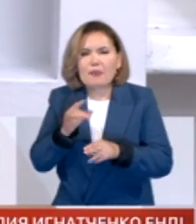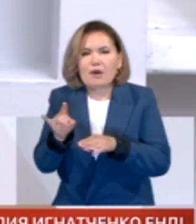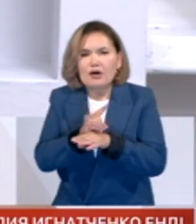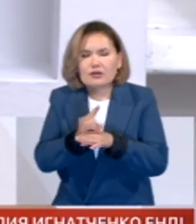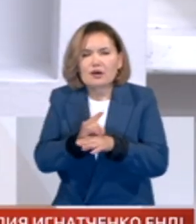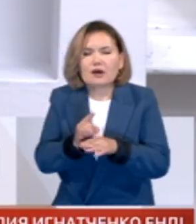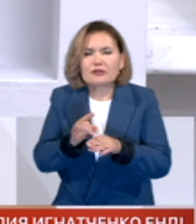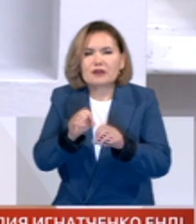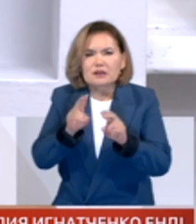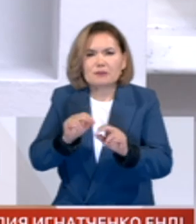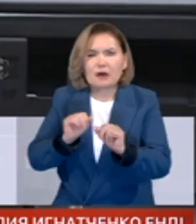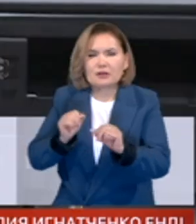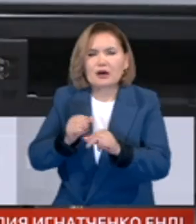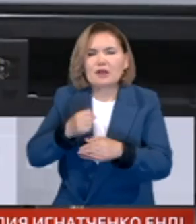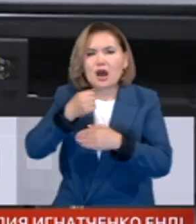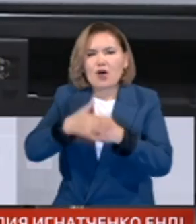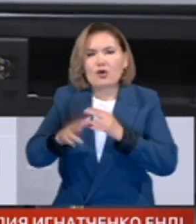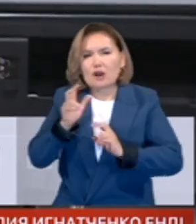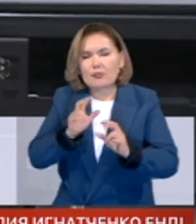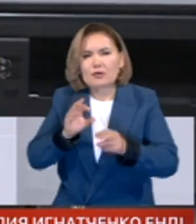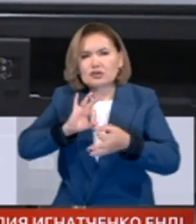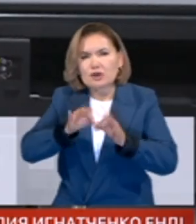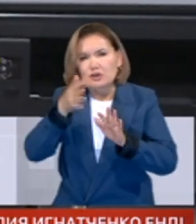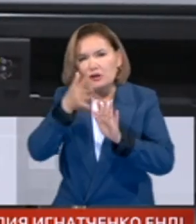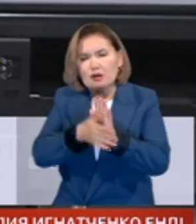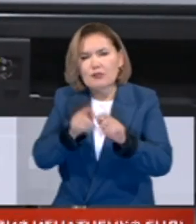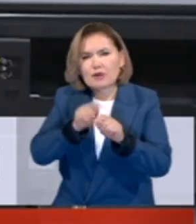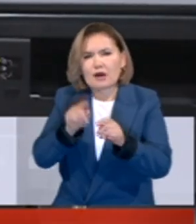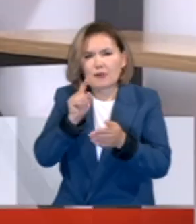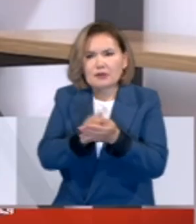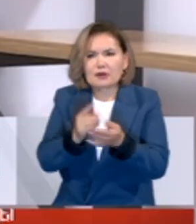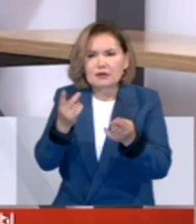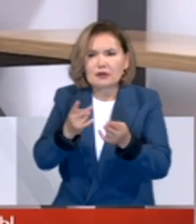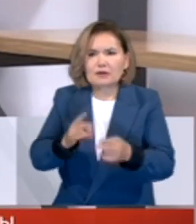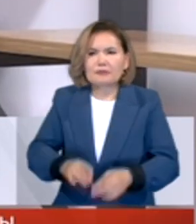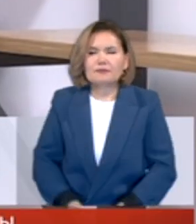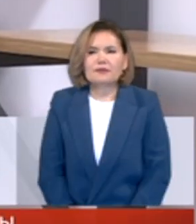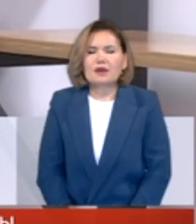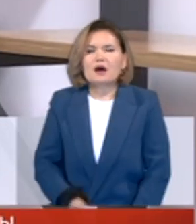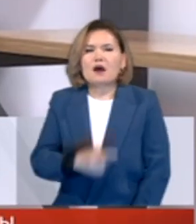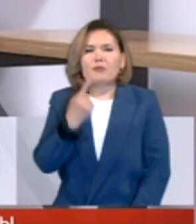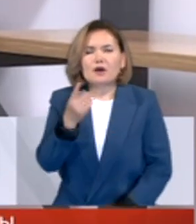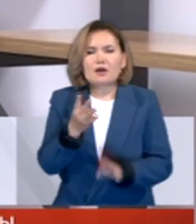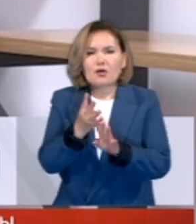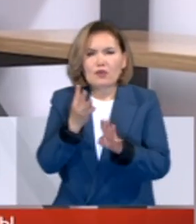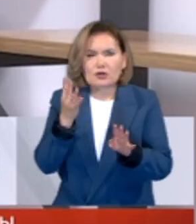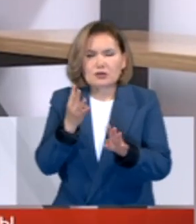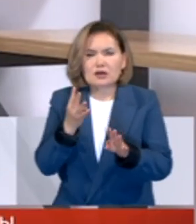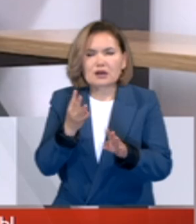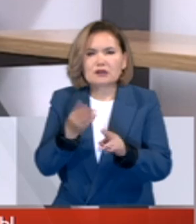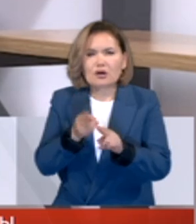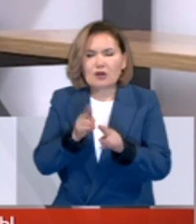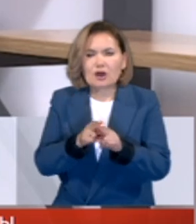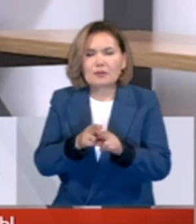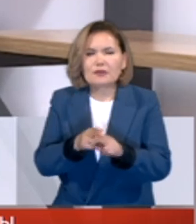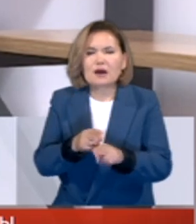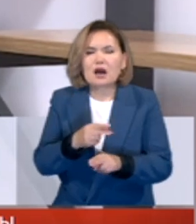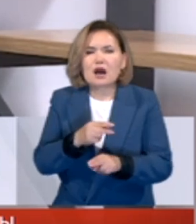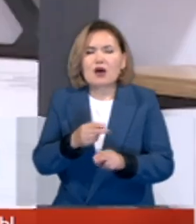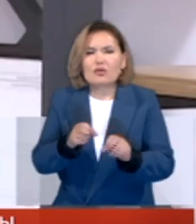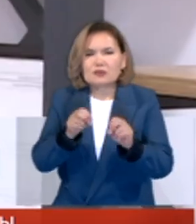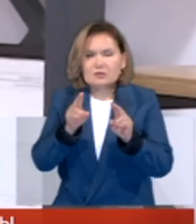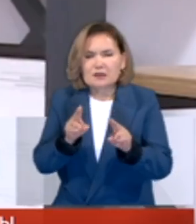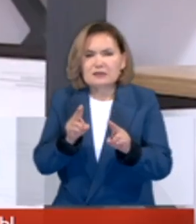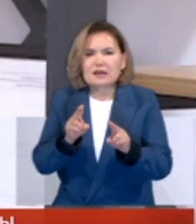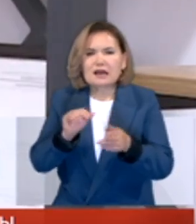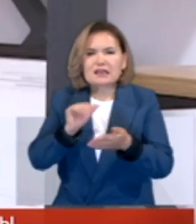құрбаны болмас үшін оқу орталықтарын жіті тексеріп алуға жеттейді. Ең бірінші куәлік. Компанияның тіркелген туралы